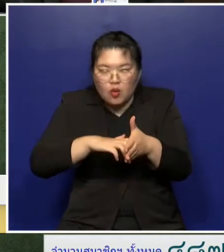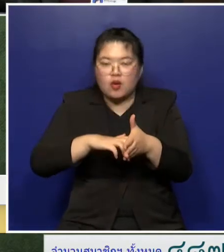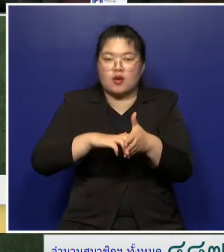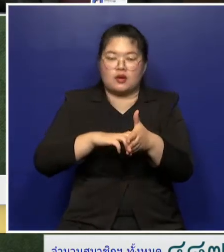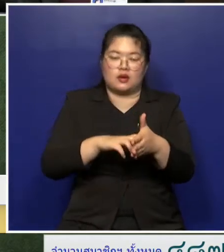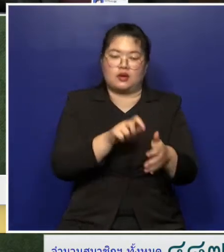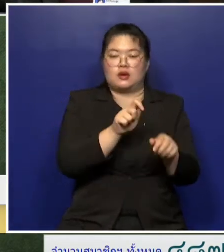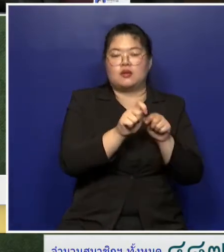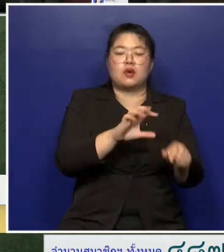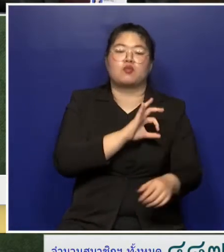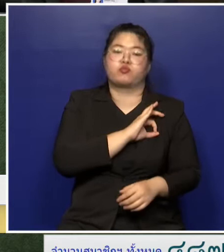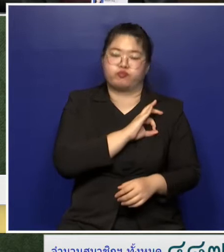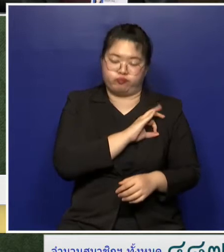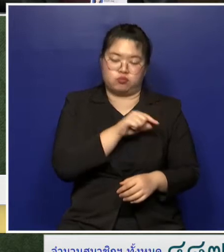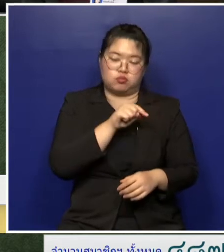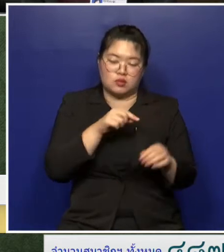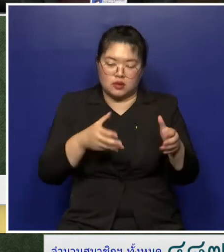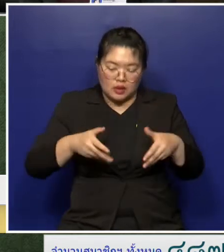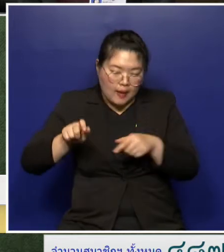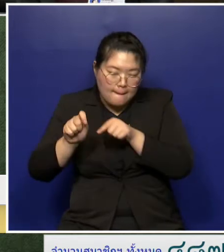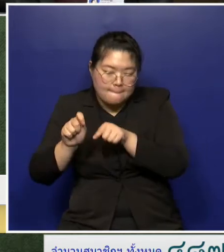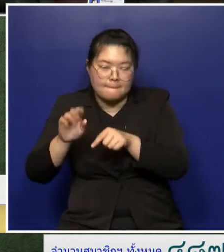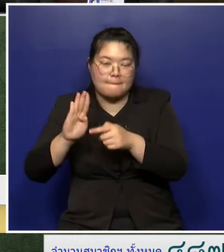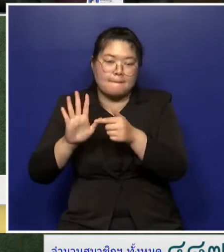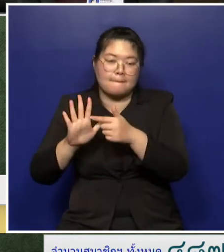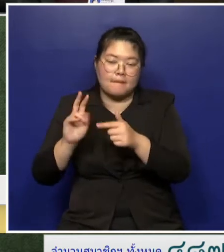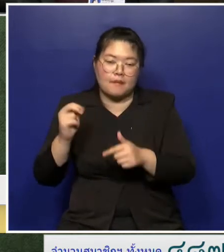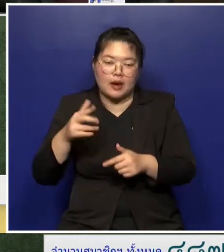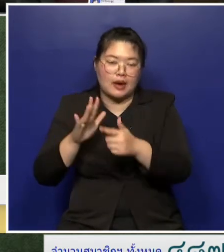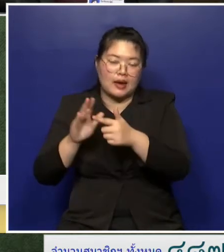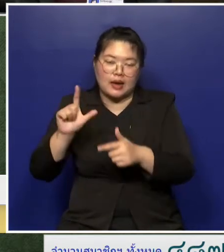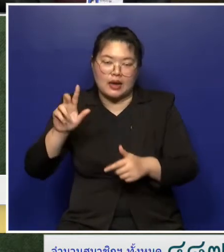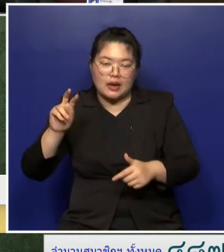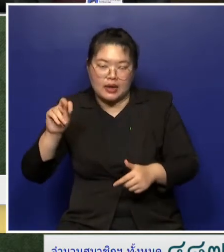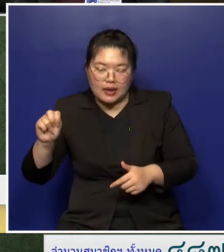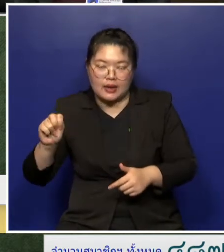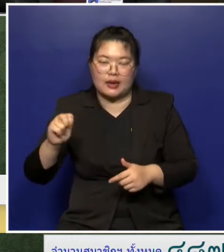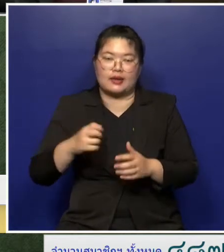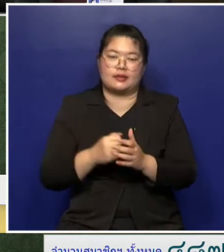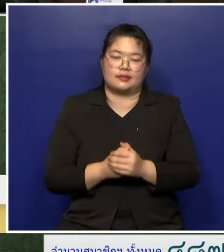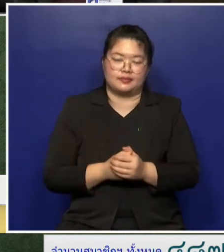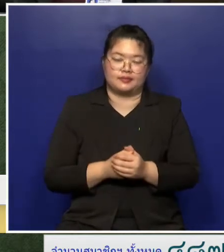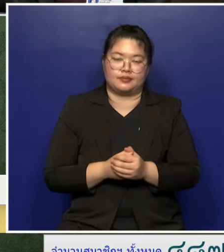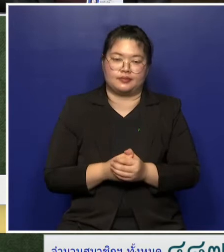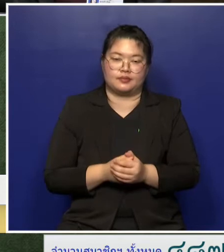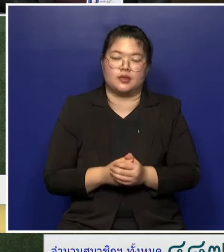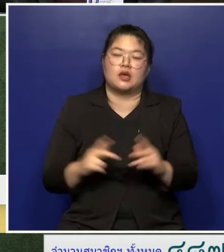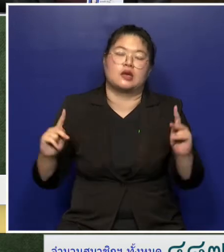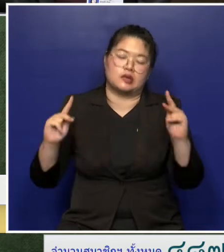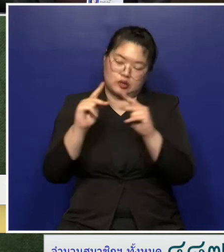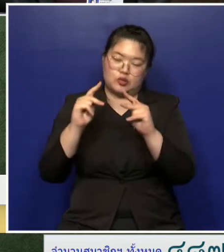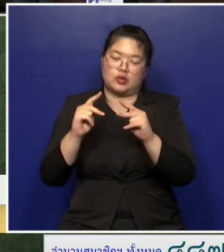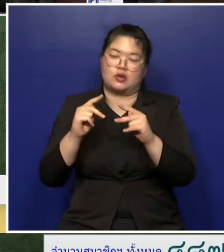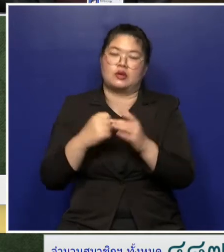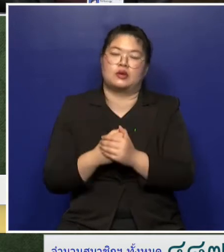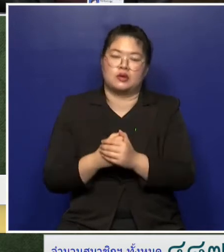ถึอำเภอบางเลนค่ะBarrier นี้สรางข้นตามโครงการแผ่นยาง หม Barrier ของกระสวงคำนาคมแต่ตอนนี้ที่เป็อยู่นะคะ ยัง